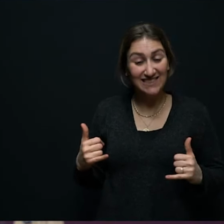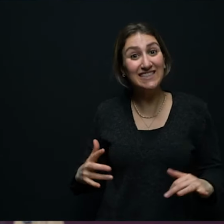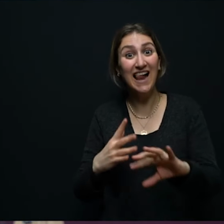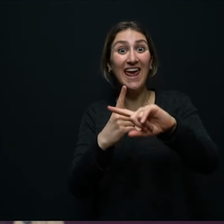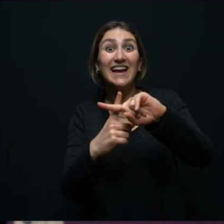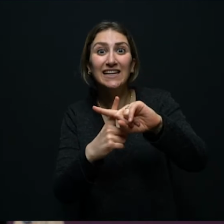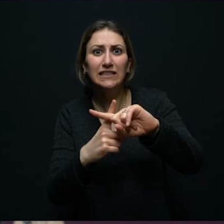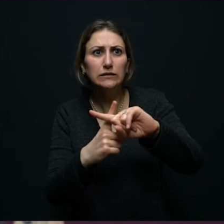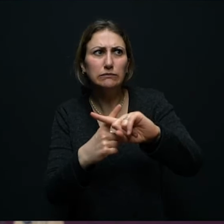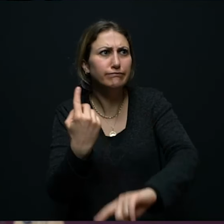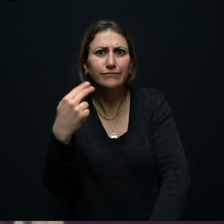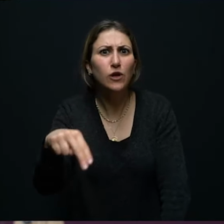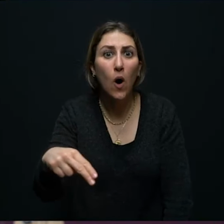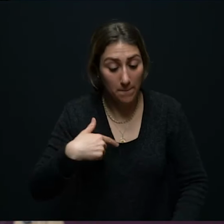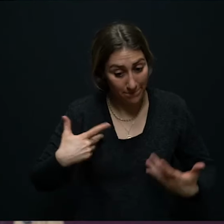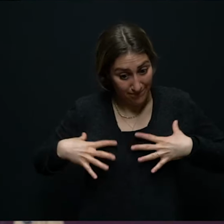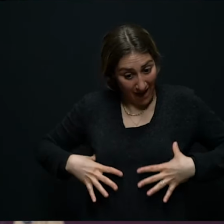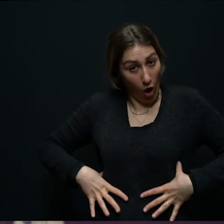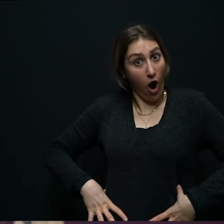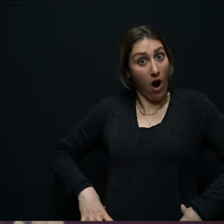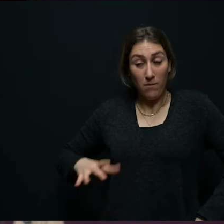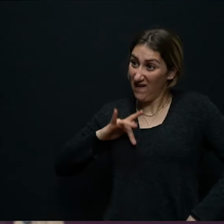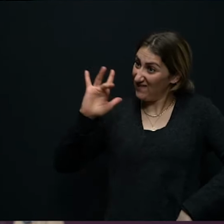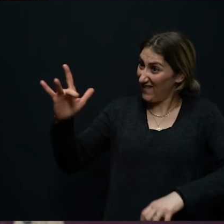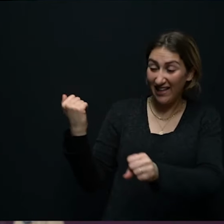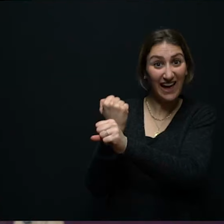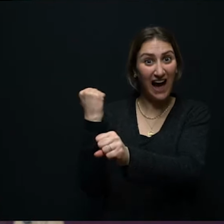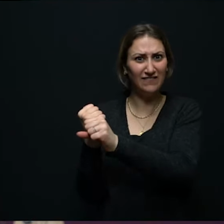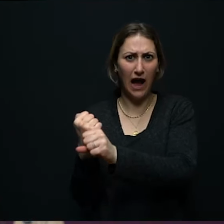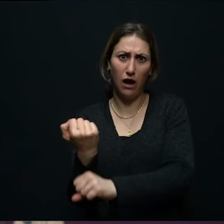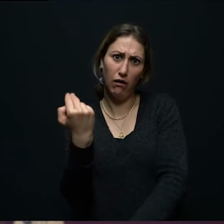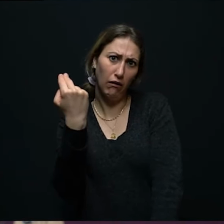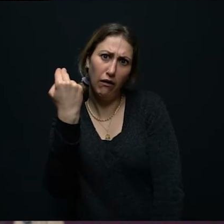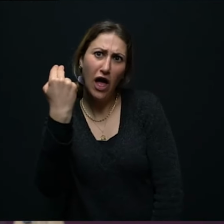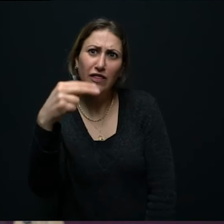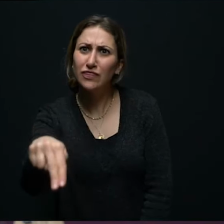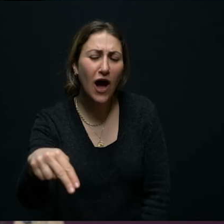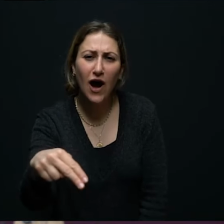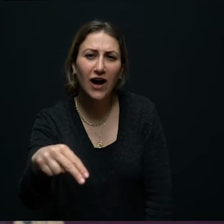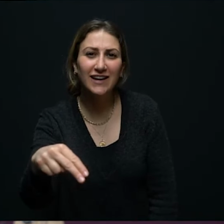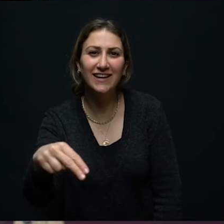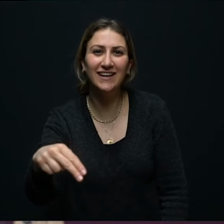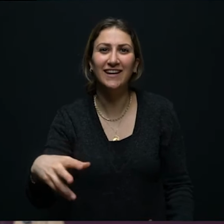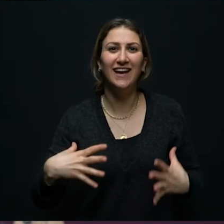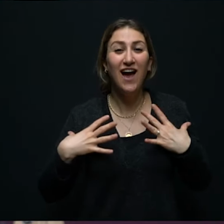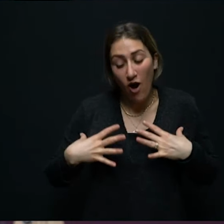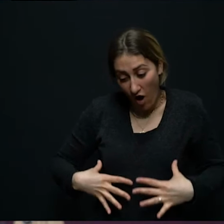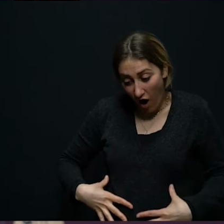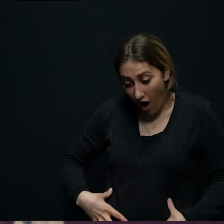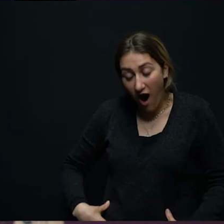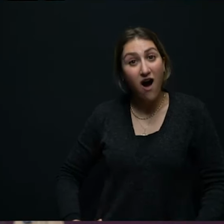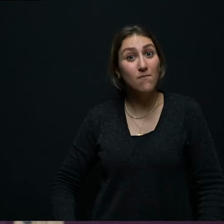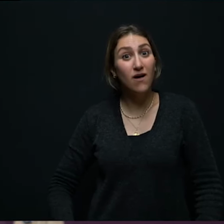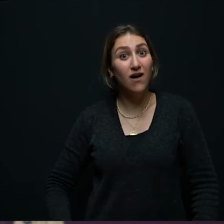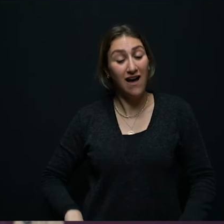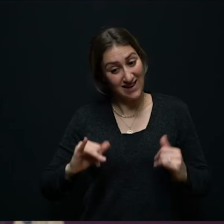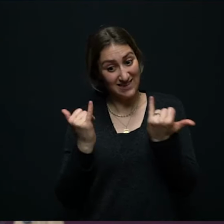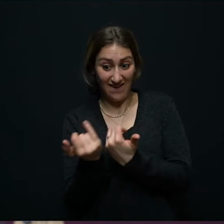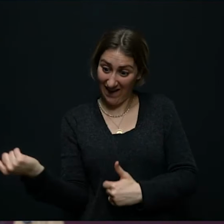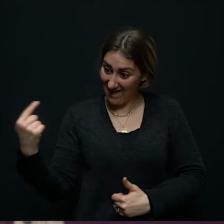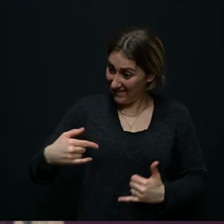plupart du temps on la met une fois pas parce qu'on a pris du poids après 90 c'est pas ça que je voulais dire